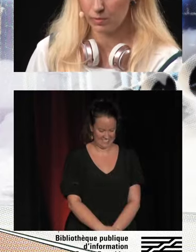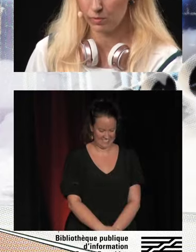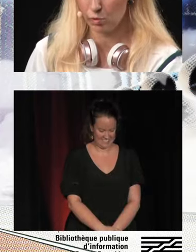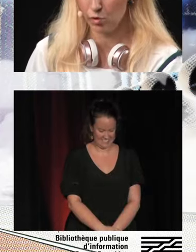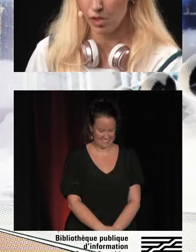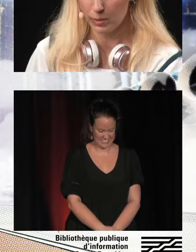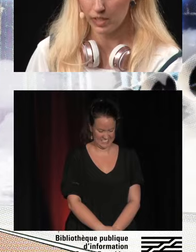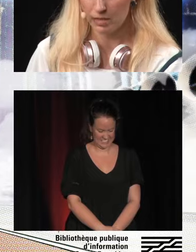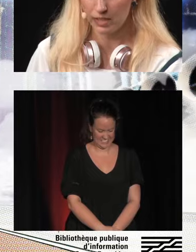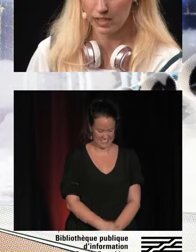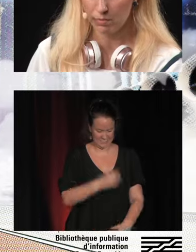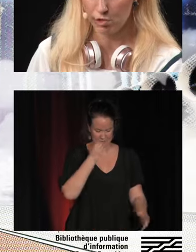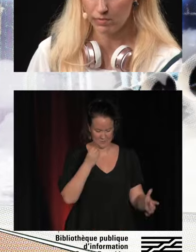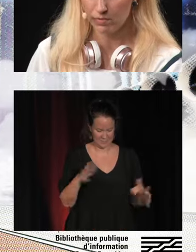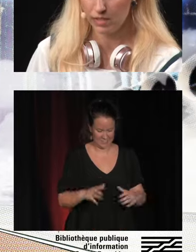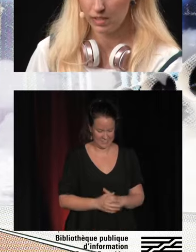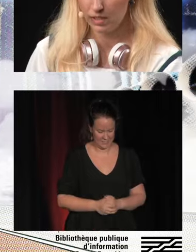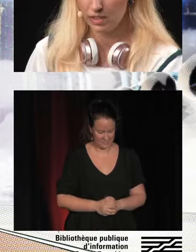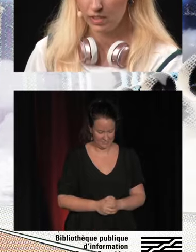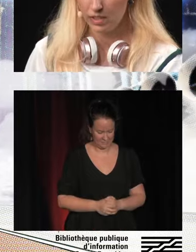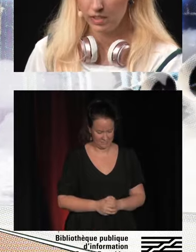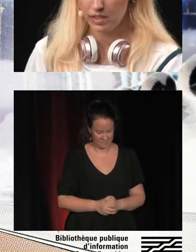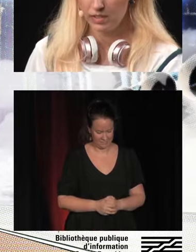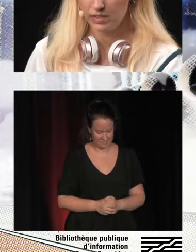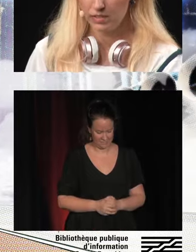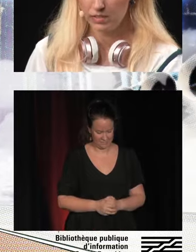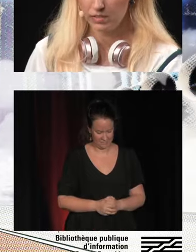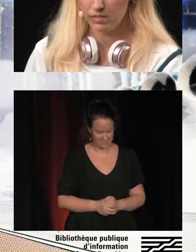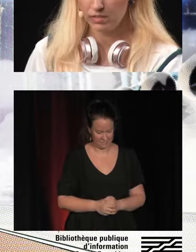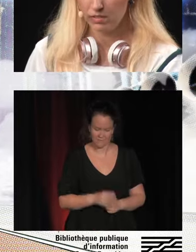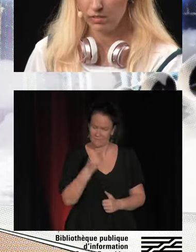Est-ce que c'est bon? Oui, impeccable. Allez, bougez-vous.